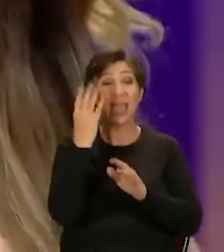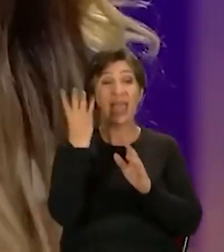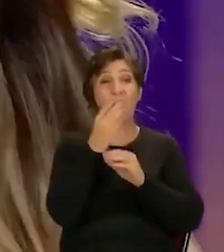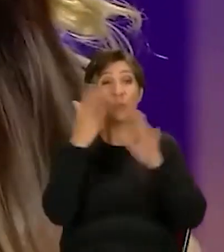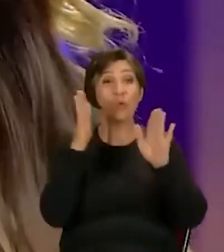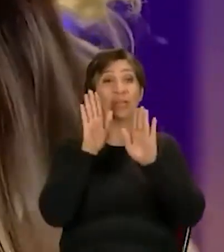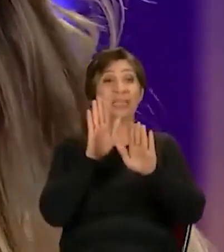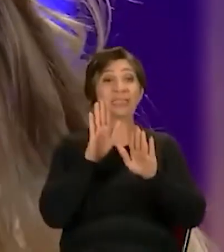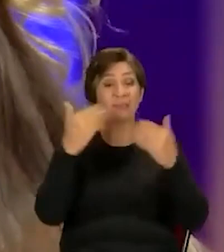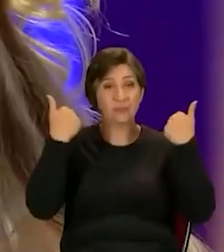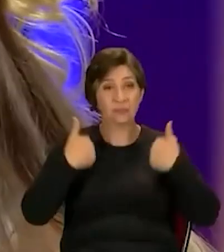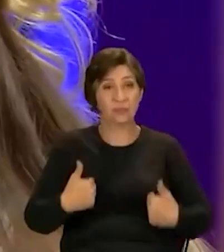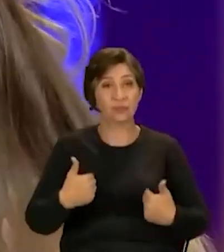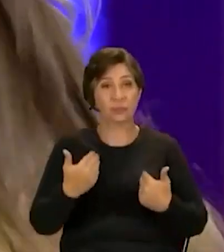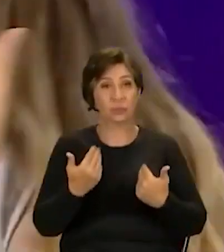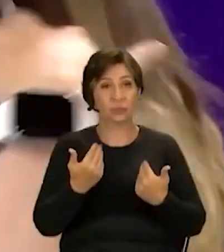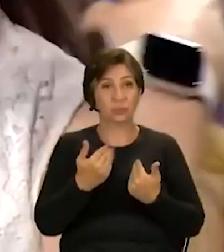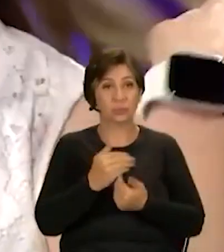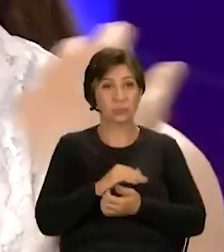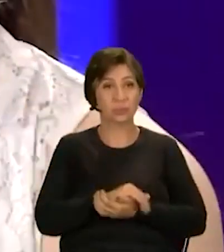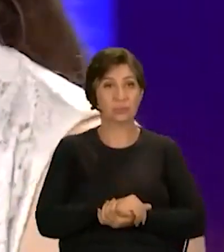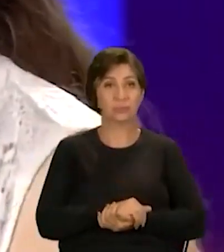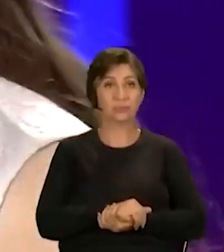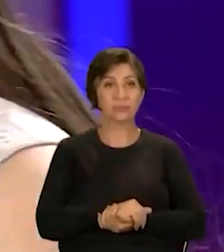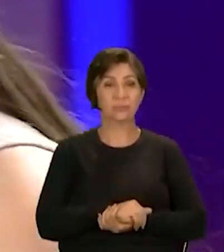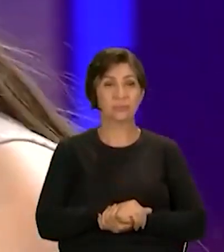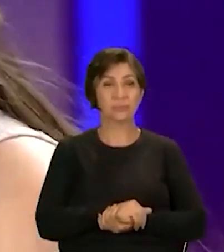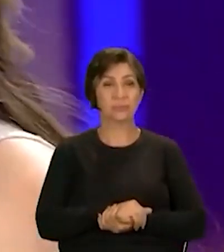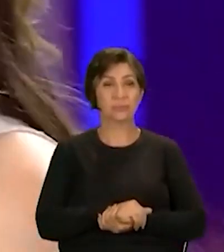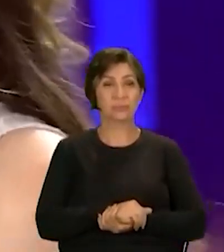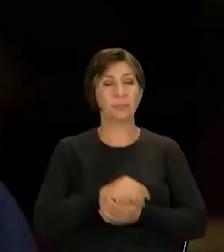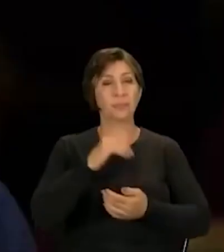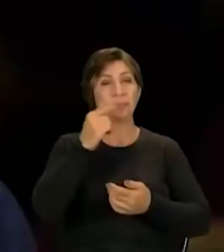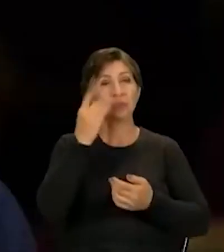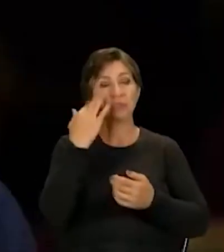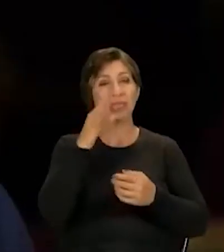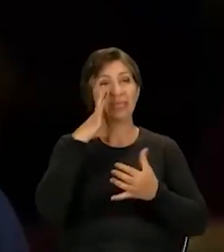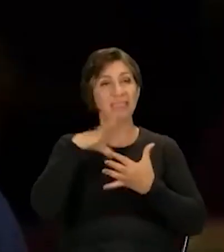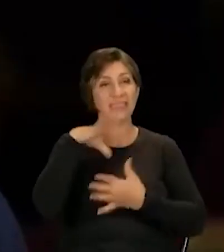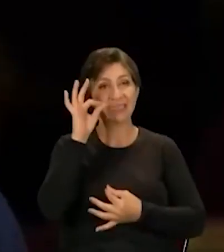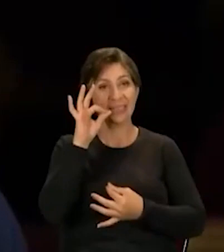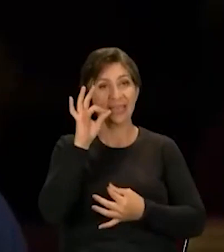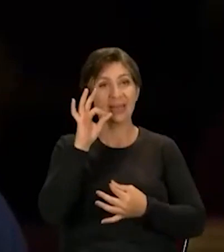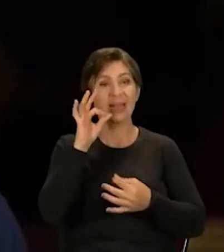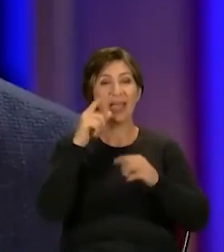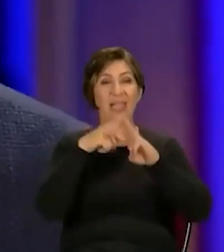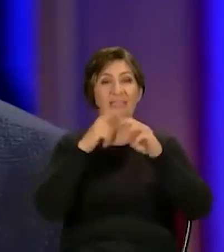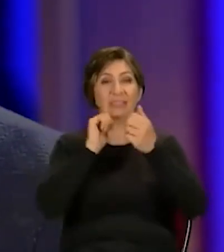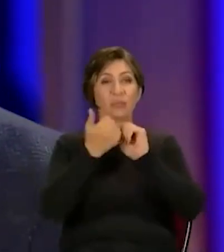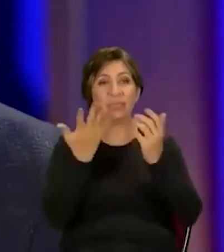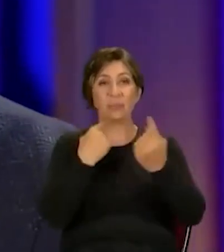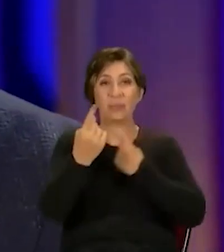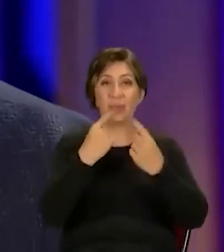büyük destekçisi vücut dili. İşte ben onu şeye bağlamaya çalışıyordum. Şimdi bir Okan Bey siz dediniz ya insanlar e-sporda nasıl